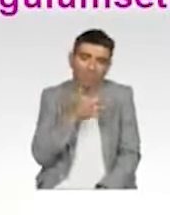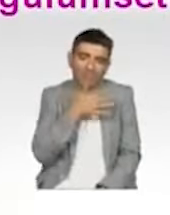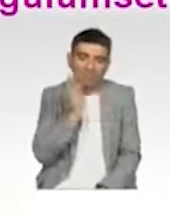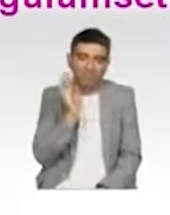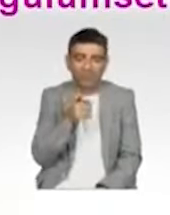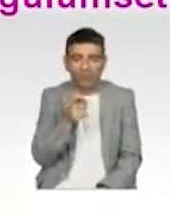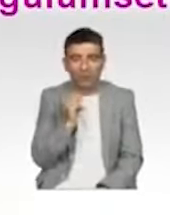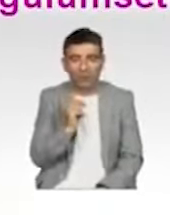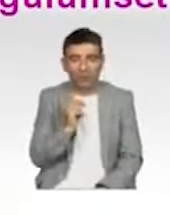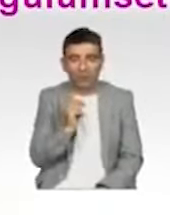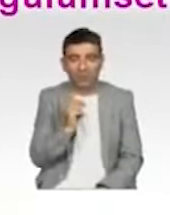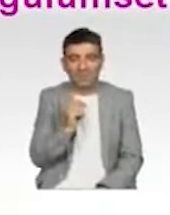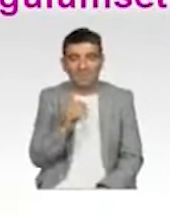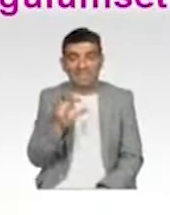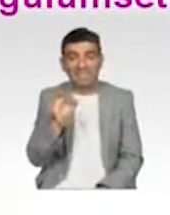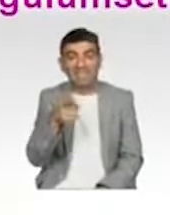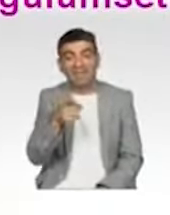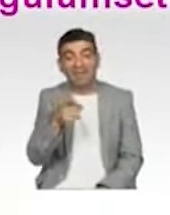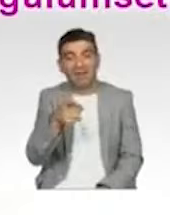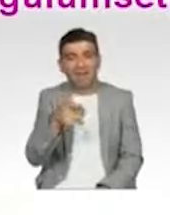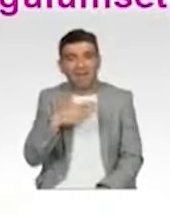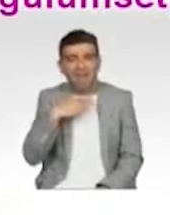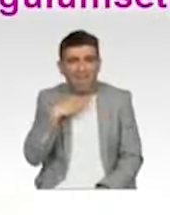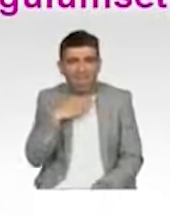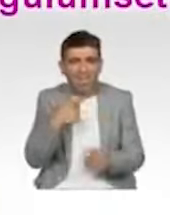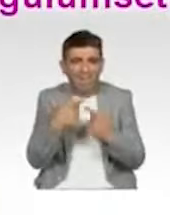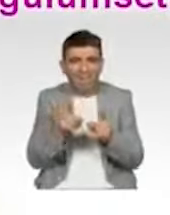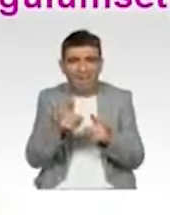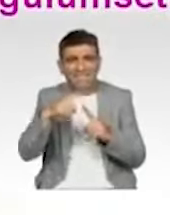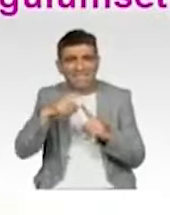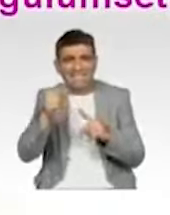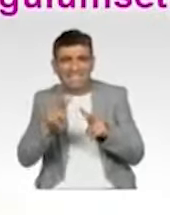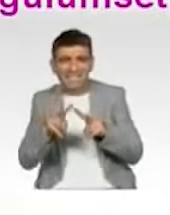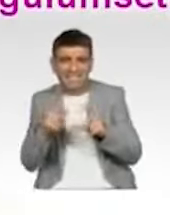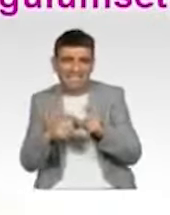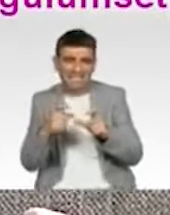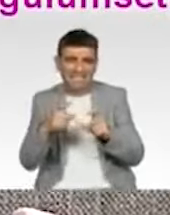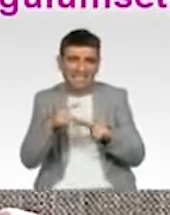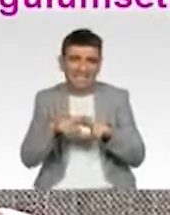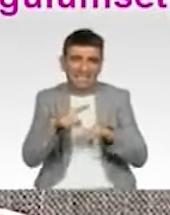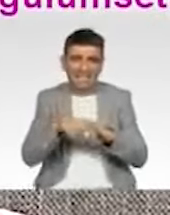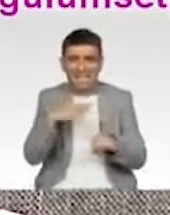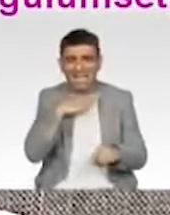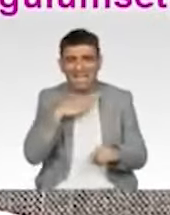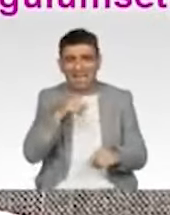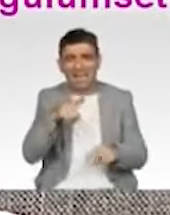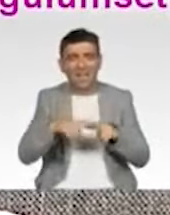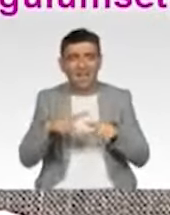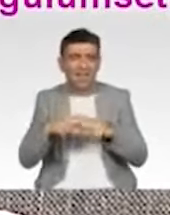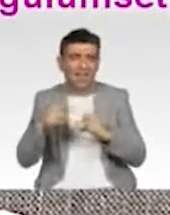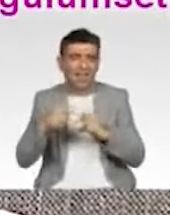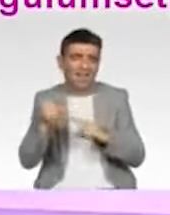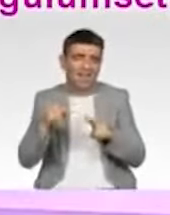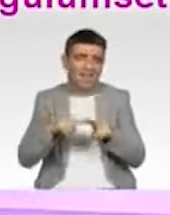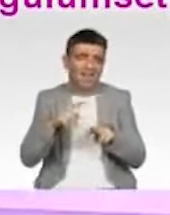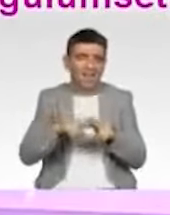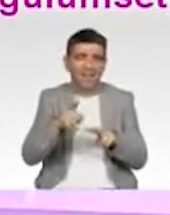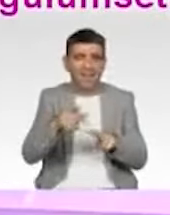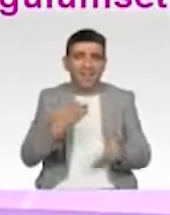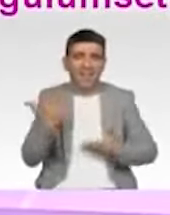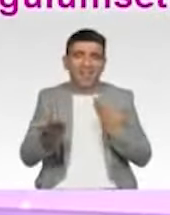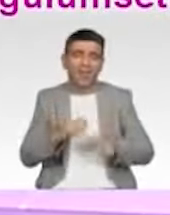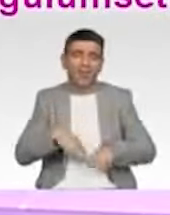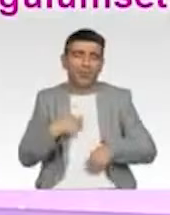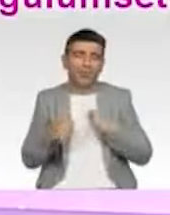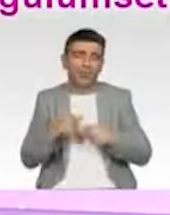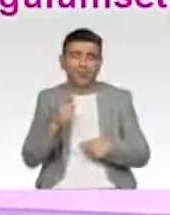Direkt aslan sağıyor. Timsah eti yiyorlar falan diye. Yok yok öyle şeyler yok. Yok değil mi onlar? Bir şey söyleyeceğim. Afrika ile ilgili neler duyacaksın? Neler?